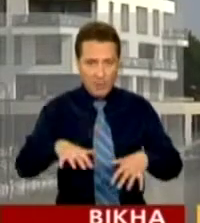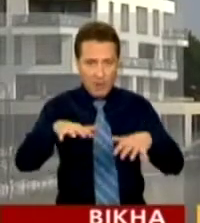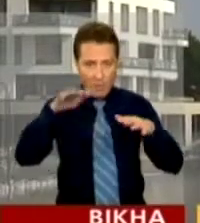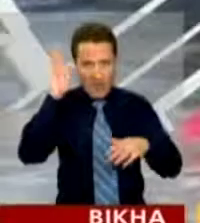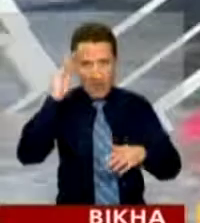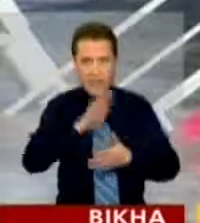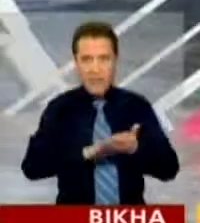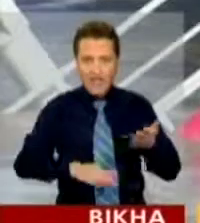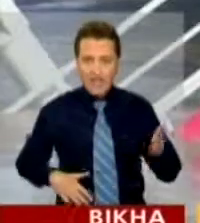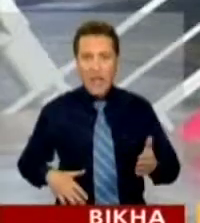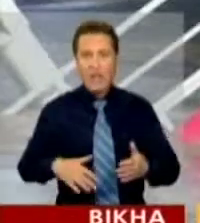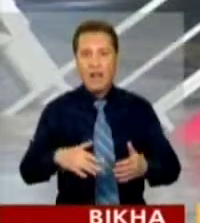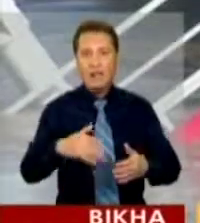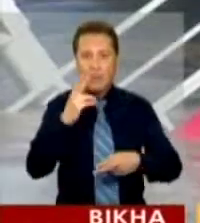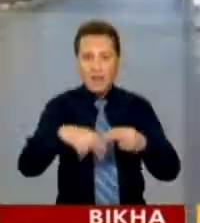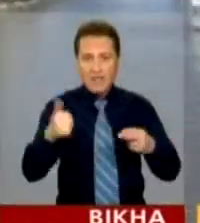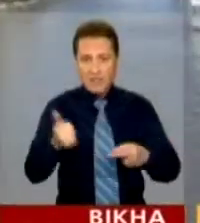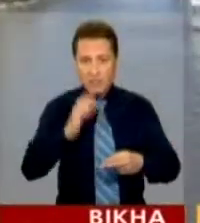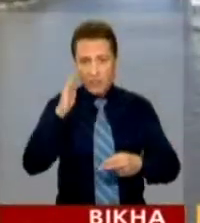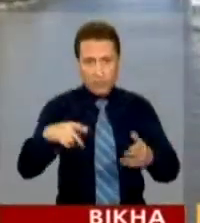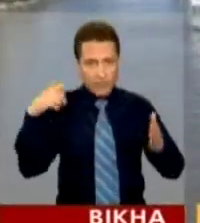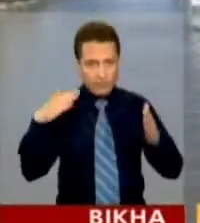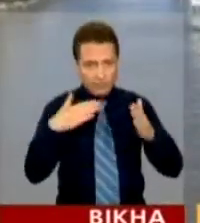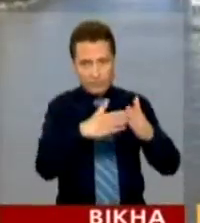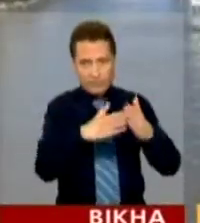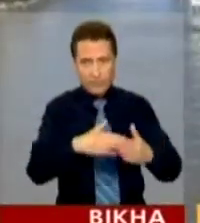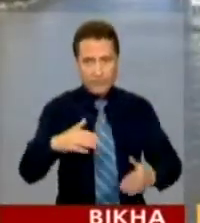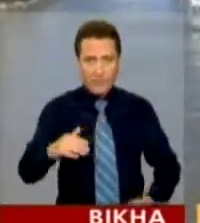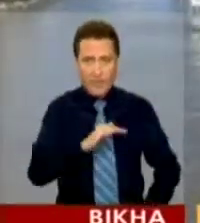її рівень сягне наприкінці тижня. Володимир Чекурда, програма «Вікна», СТБ.